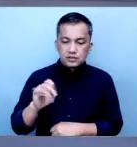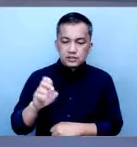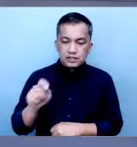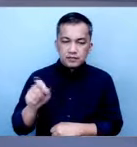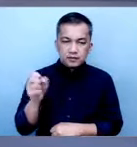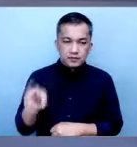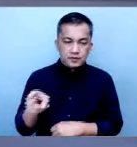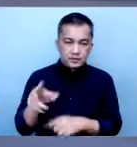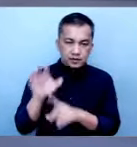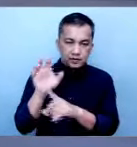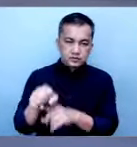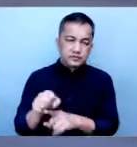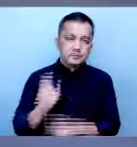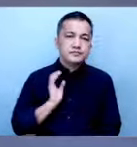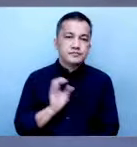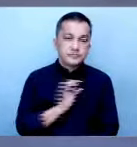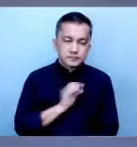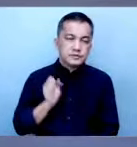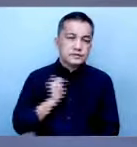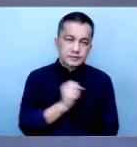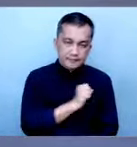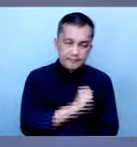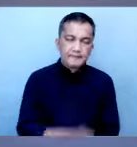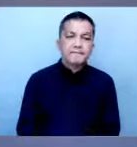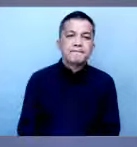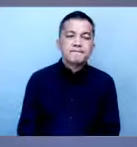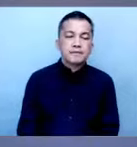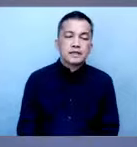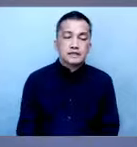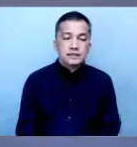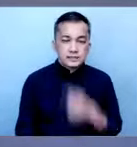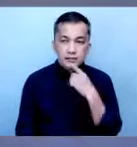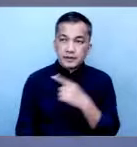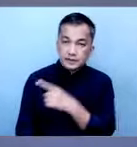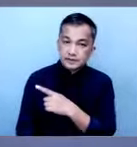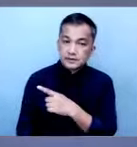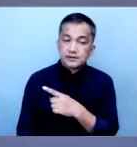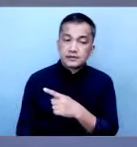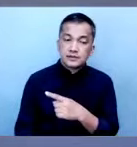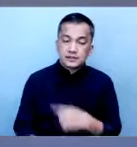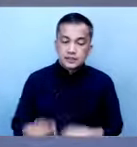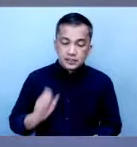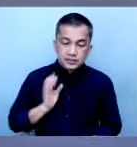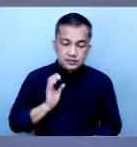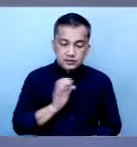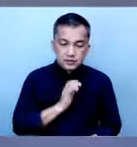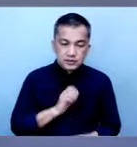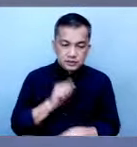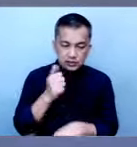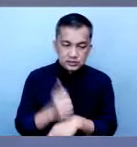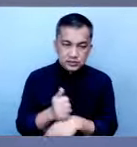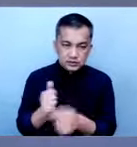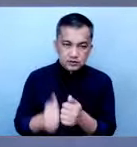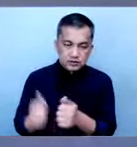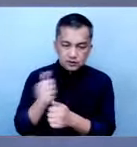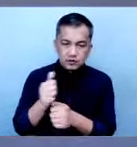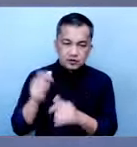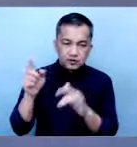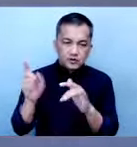ipa-aresto ng Kongreso at ng Senado. Ang sabi nga rito po, Congress can assert its authority and punish